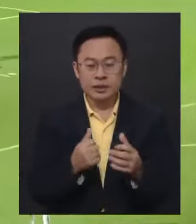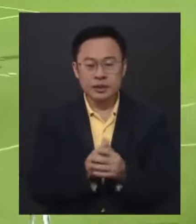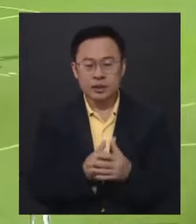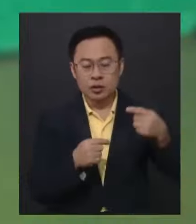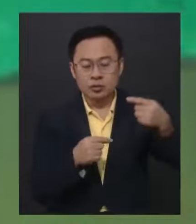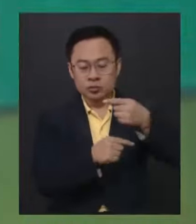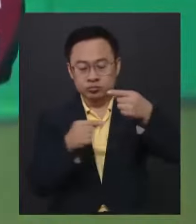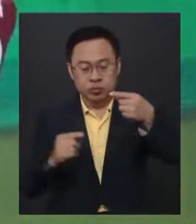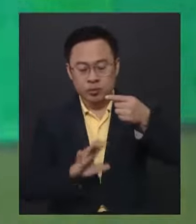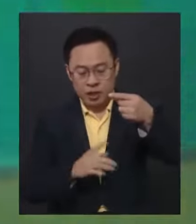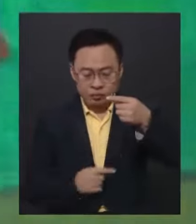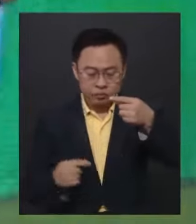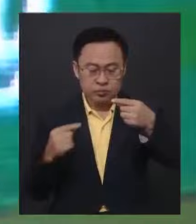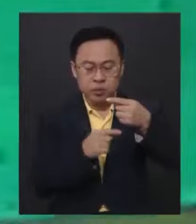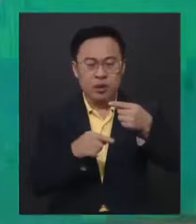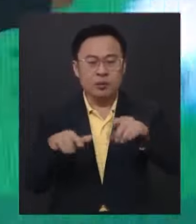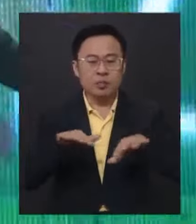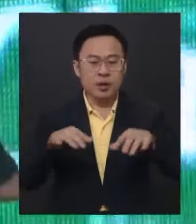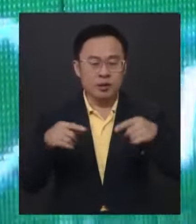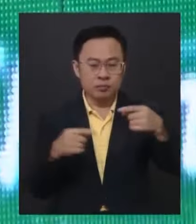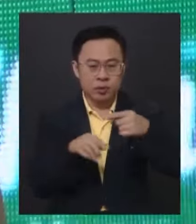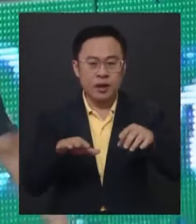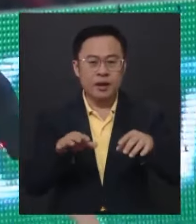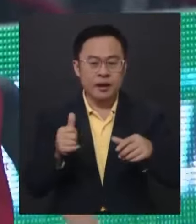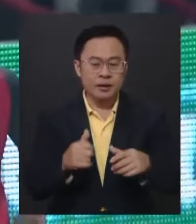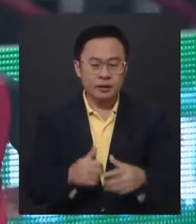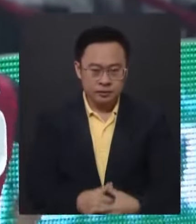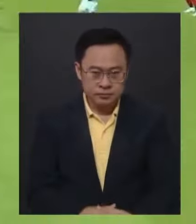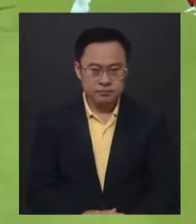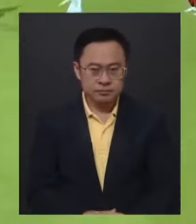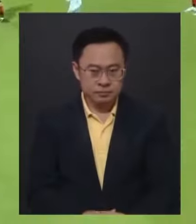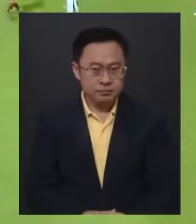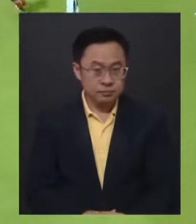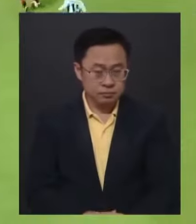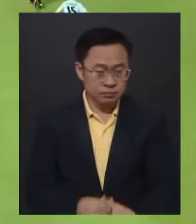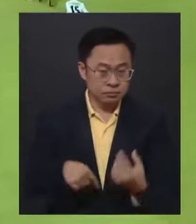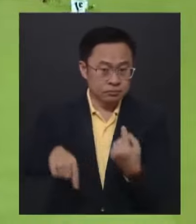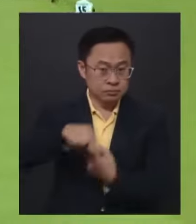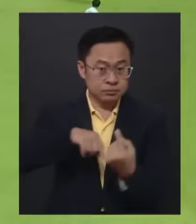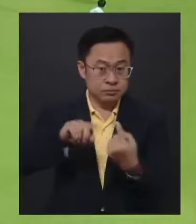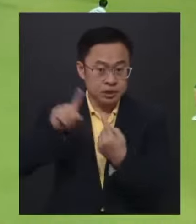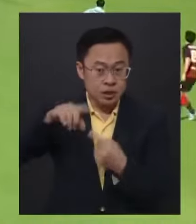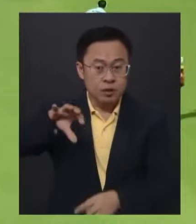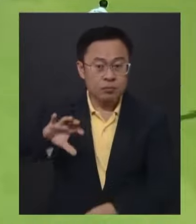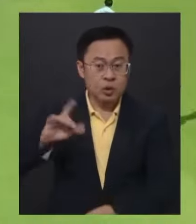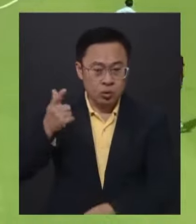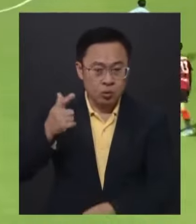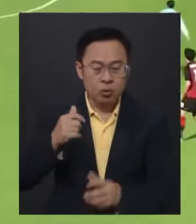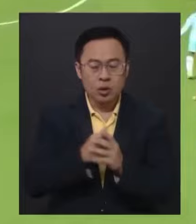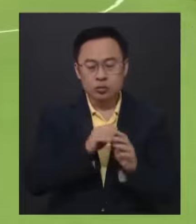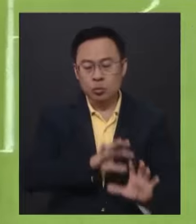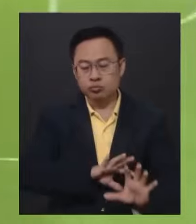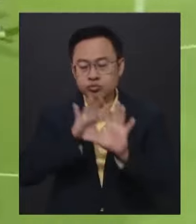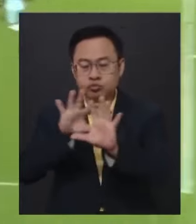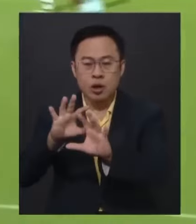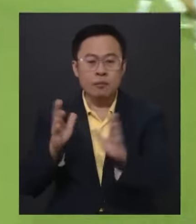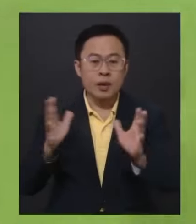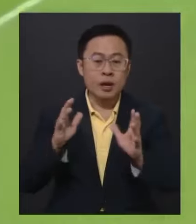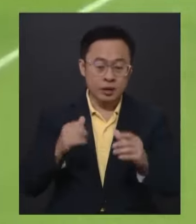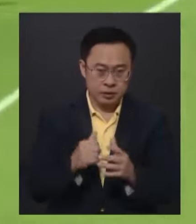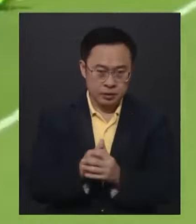มี ตกชั้นดูไม่ต้องแล้วนะสบายใจหายห่วงขึ้นได้เยอะ คือเล็กแรกเนี่ยที่ผลงานอาจจะไม่ดีเพราะว่าเกมเยือนเยอะเพราะว่าเมืองทองเข